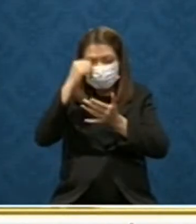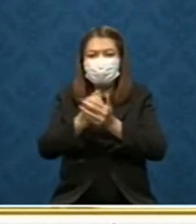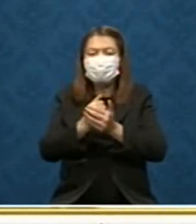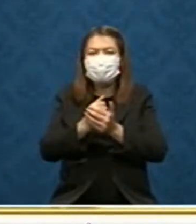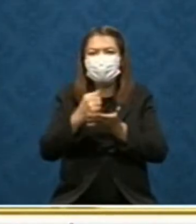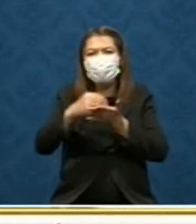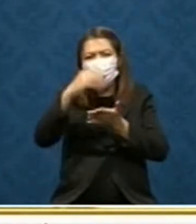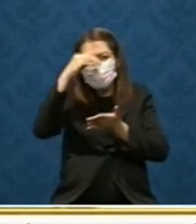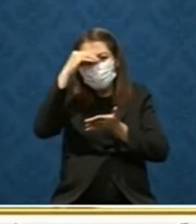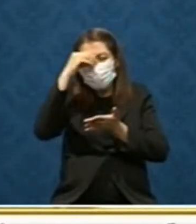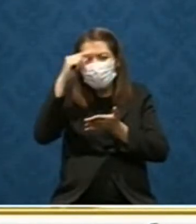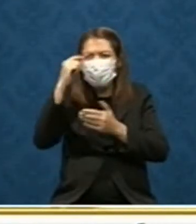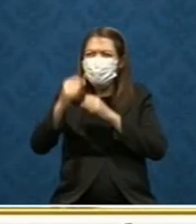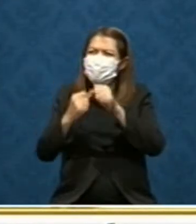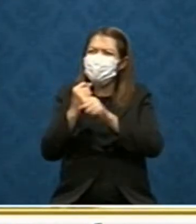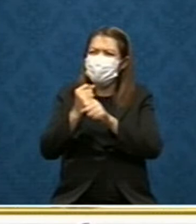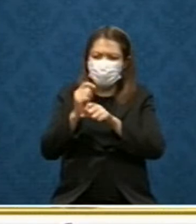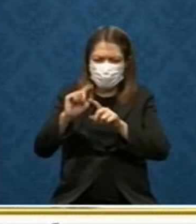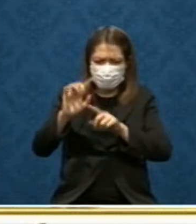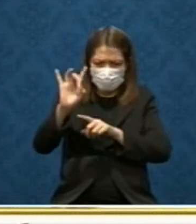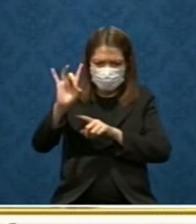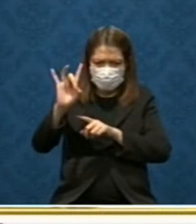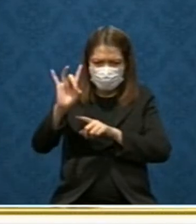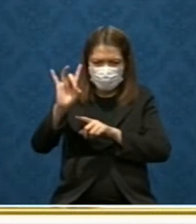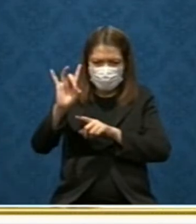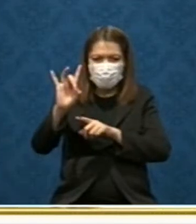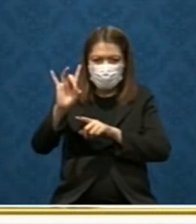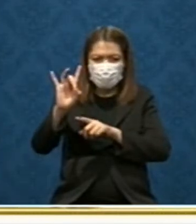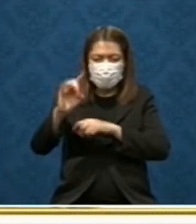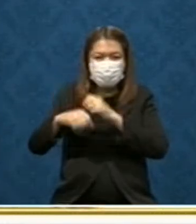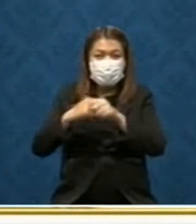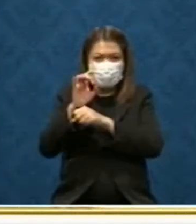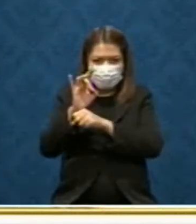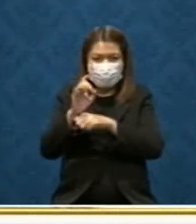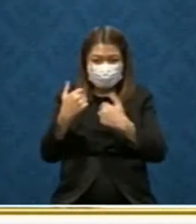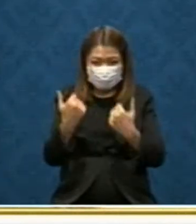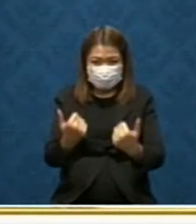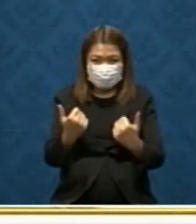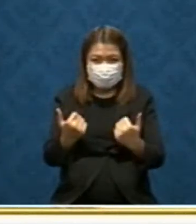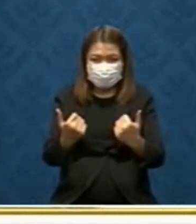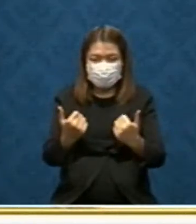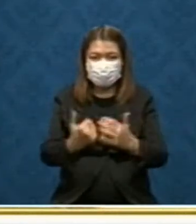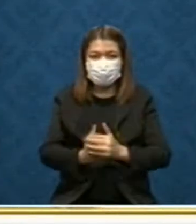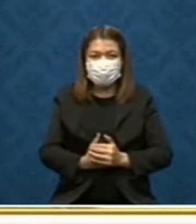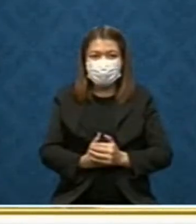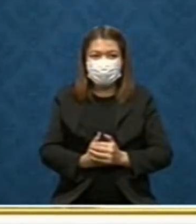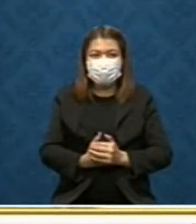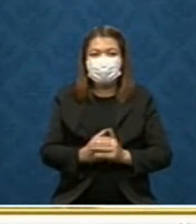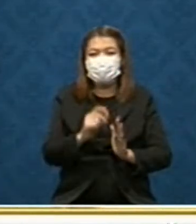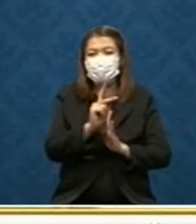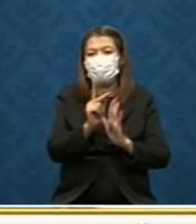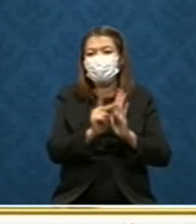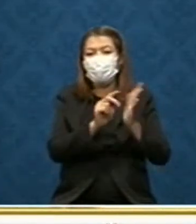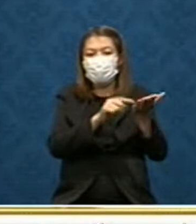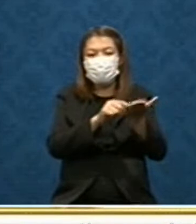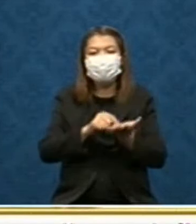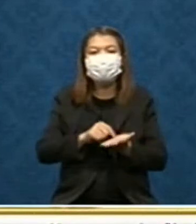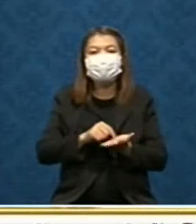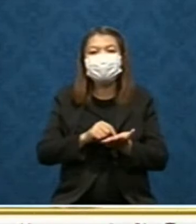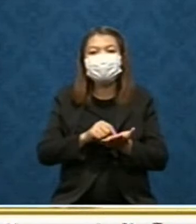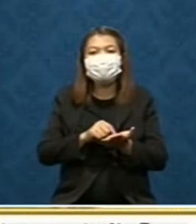ปฏิรูปกศึษาก็ปีที่ 8 ปีที่ 8 คอปีนี้ กฎหมายพงเข้า